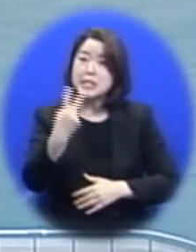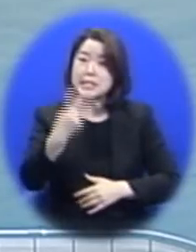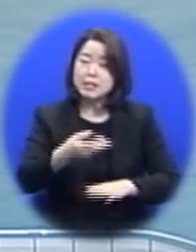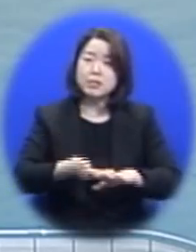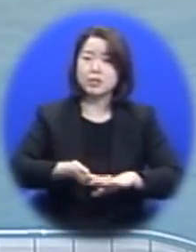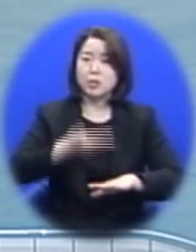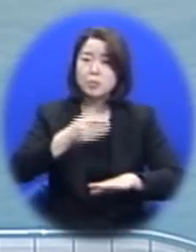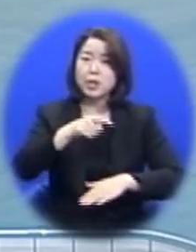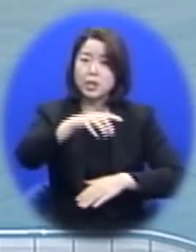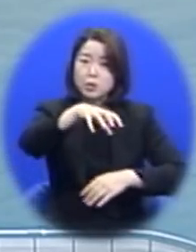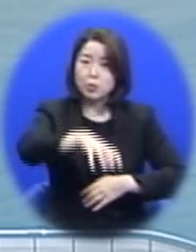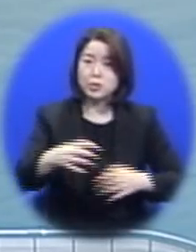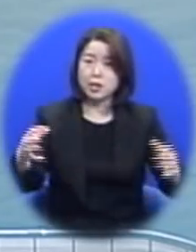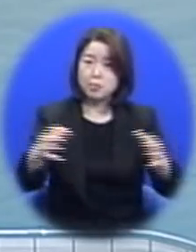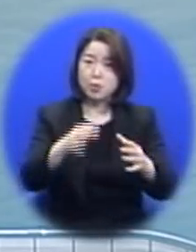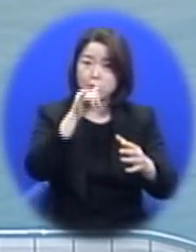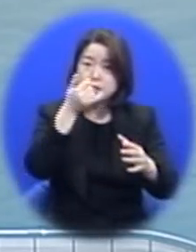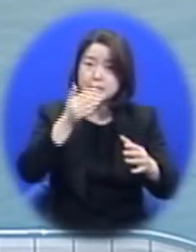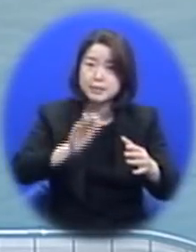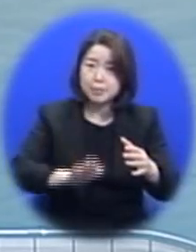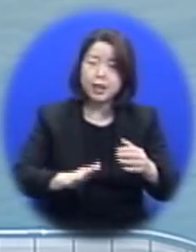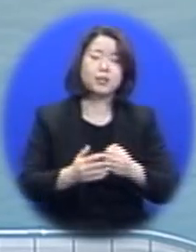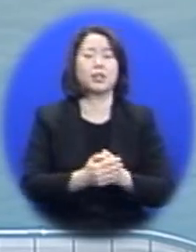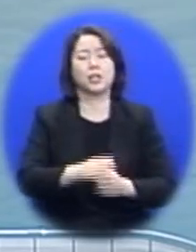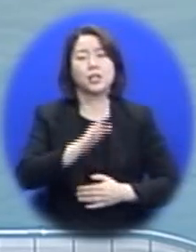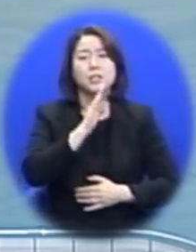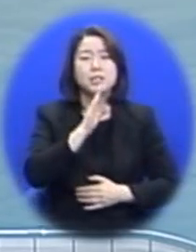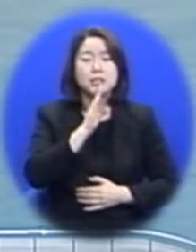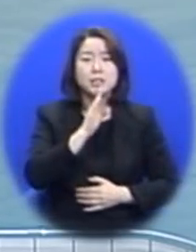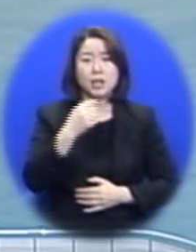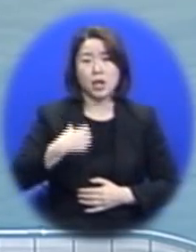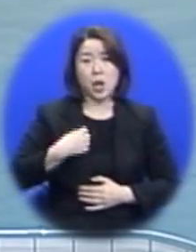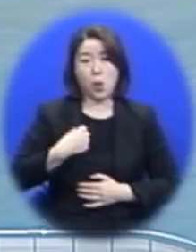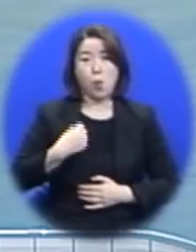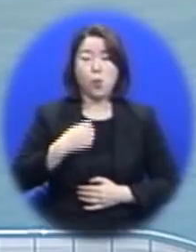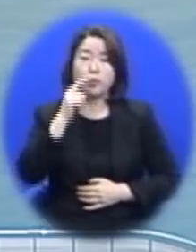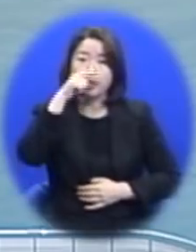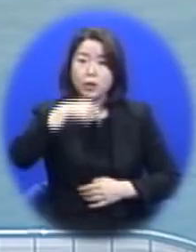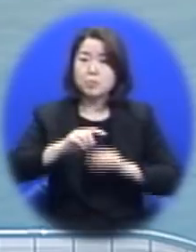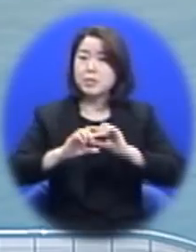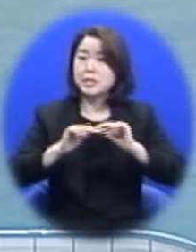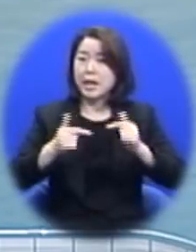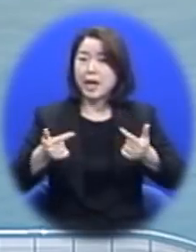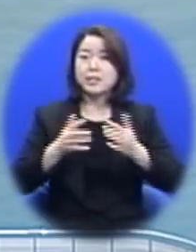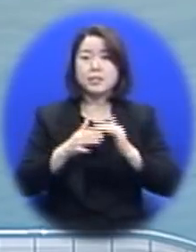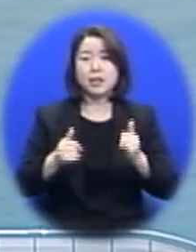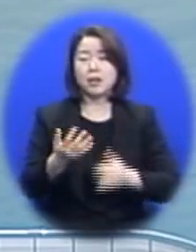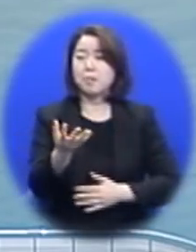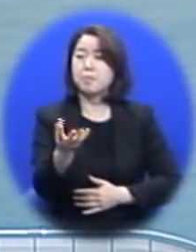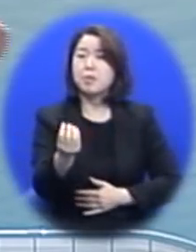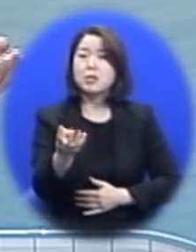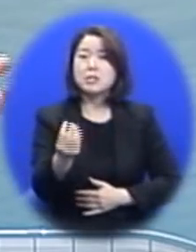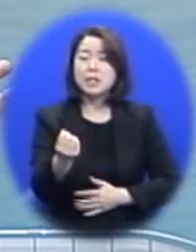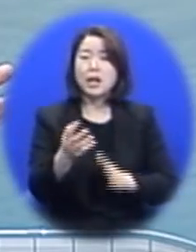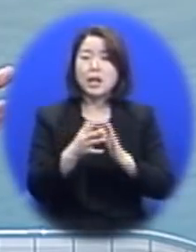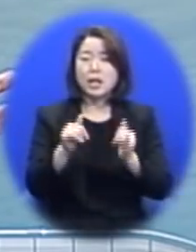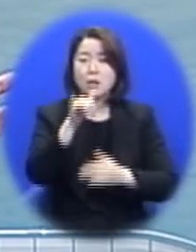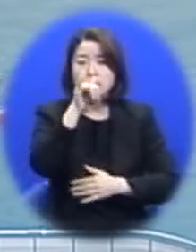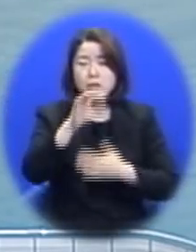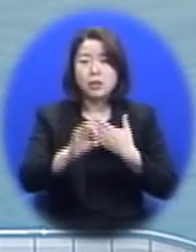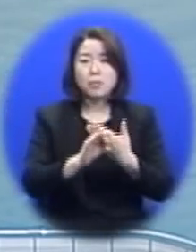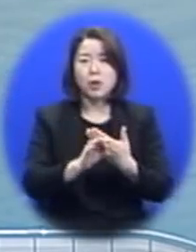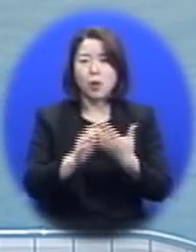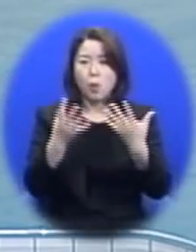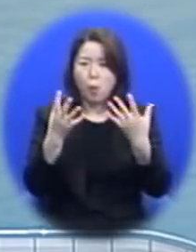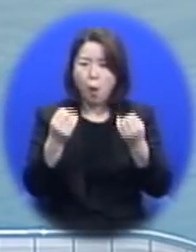있지만 진짜 옷을 더럽히지 않은 사람 몇 사람이 있다 이렇게 하면 얼마나